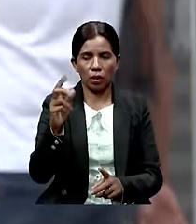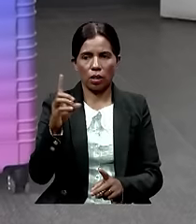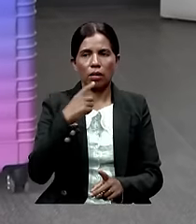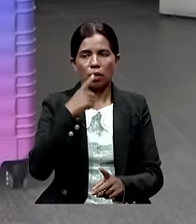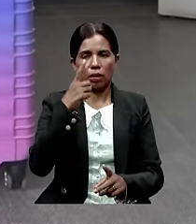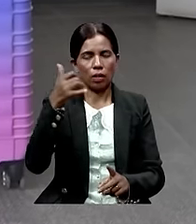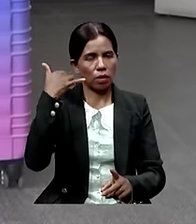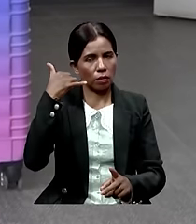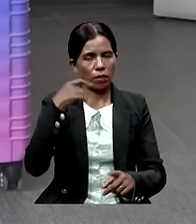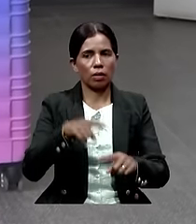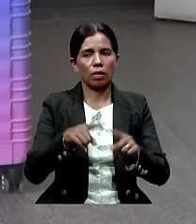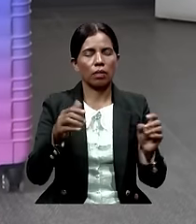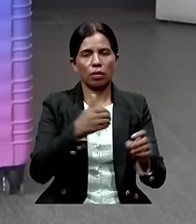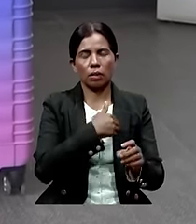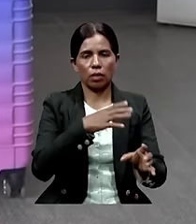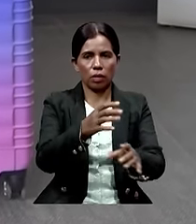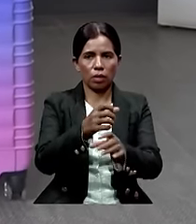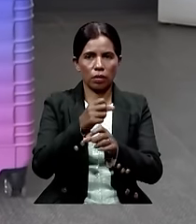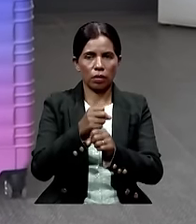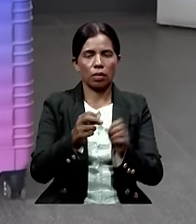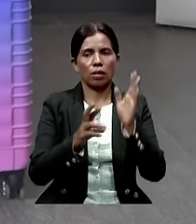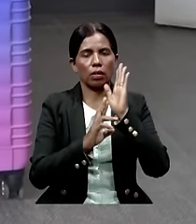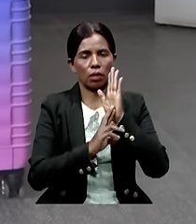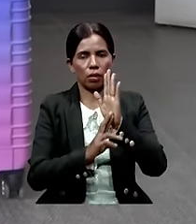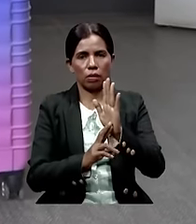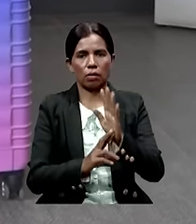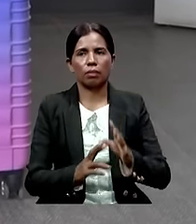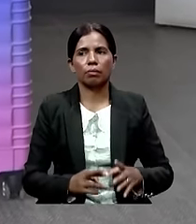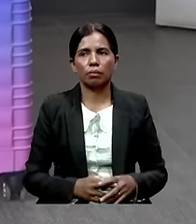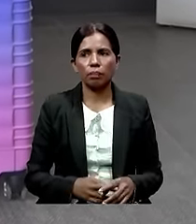via telefone, mas bem minha parte se dá o simo relatório. João Carlos Gemen.